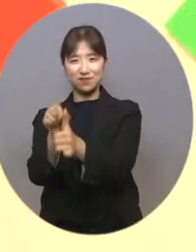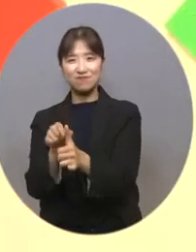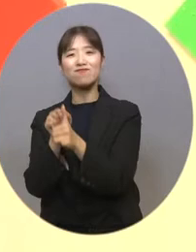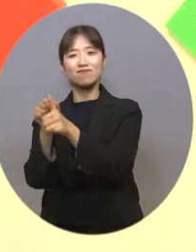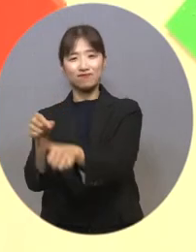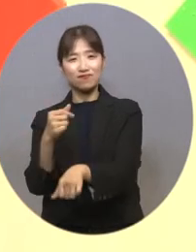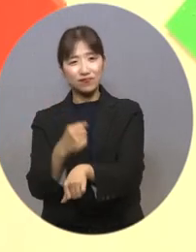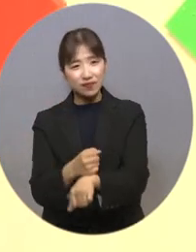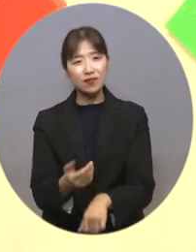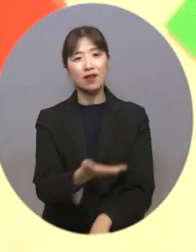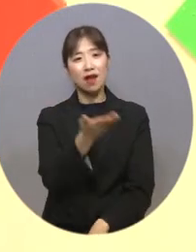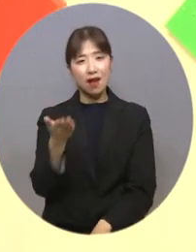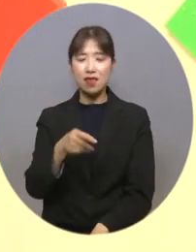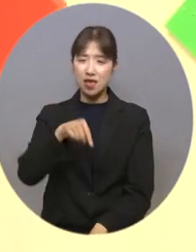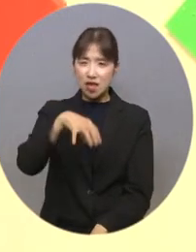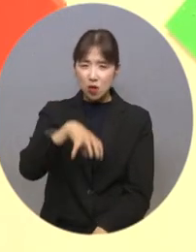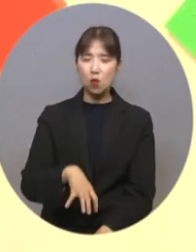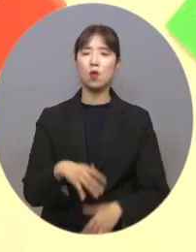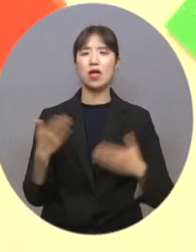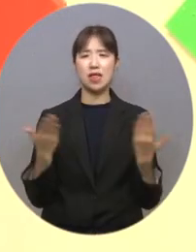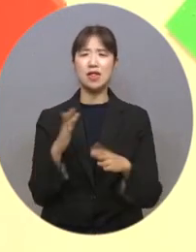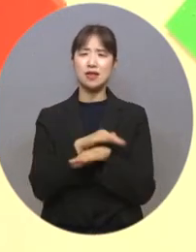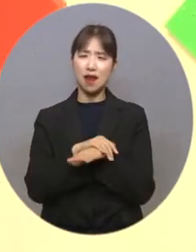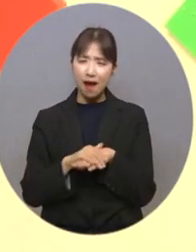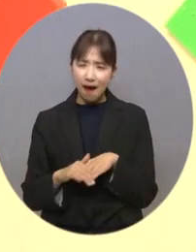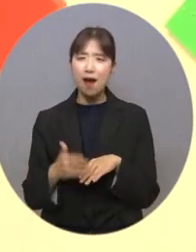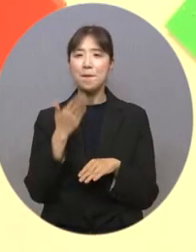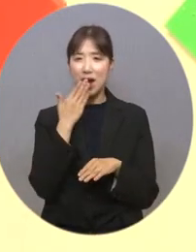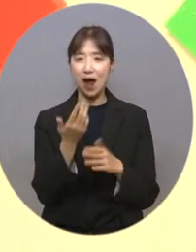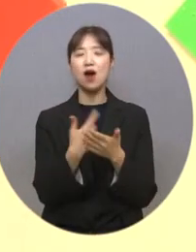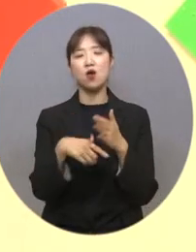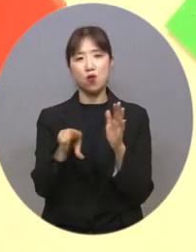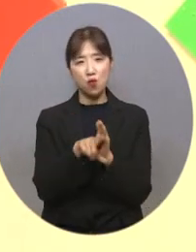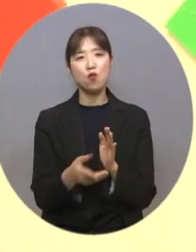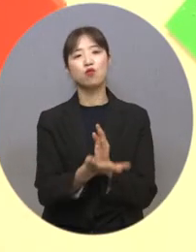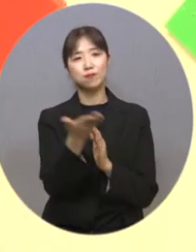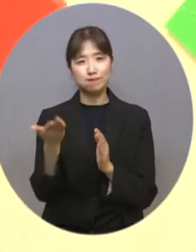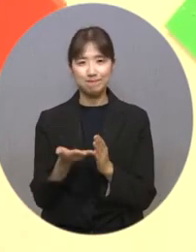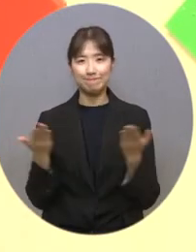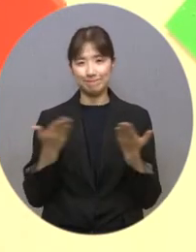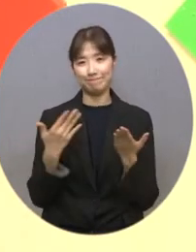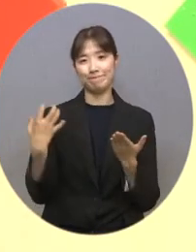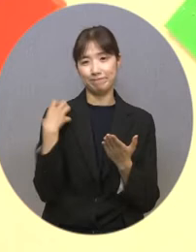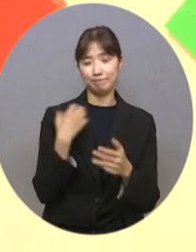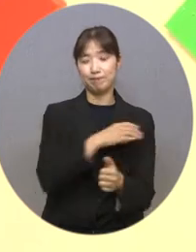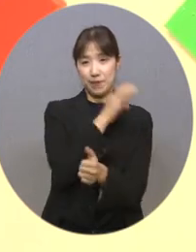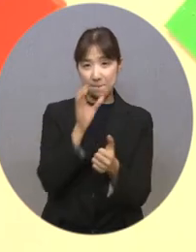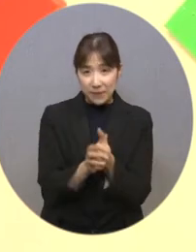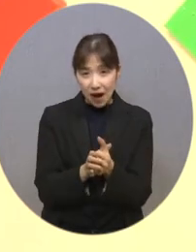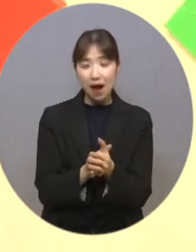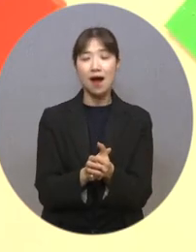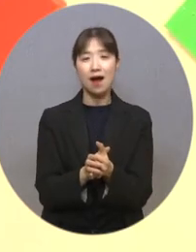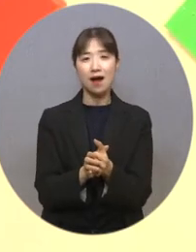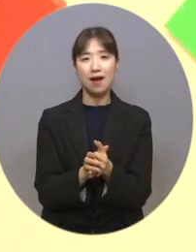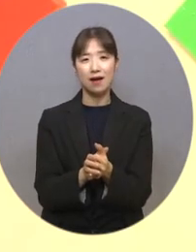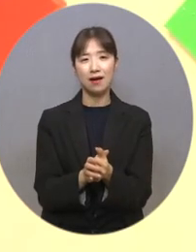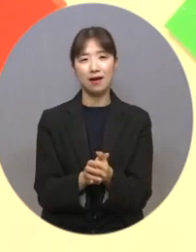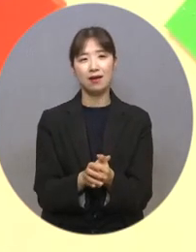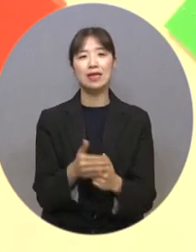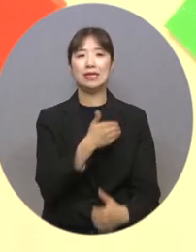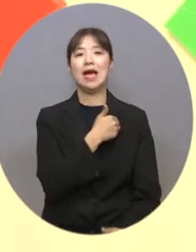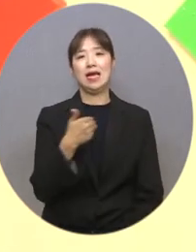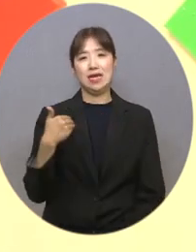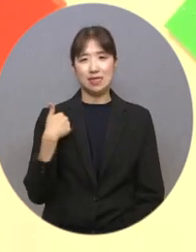그들이 이곳에서 일을 잘할 수 있게끔 그들을 직무를 배치를 해서